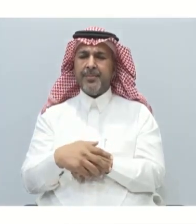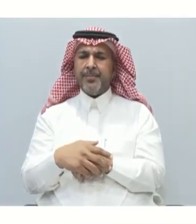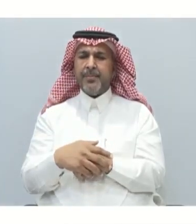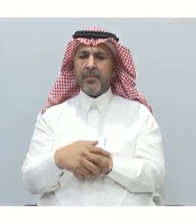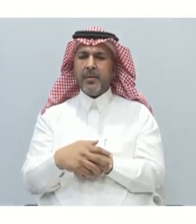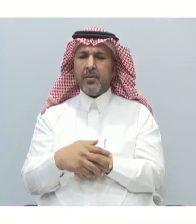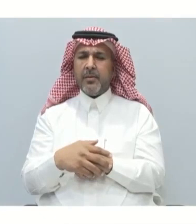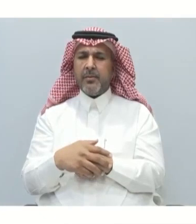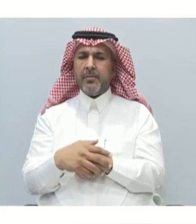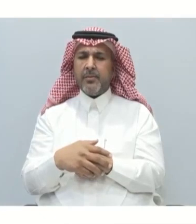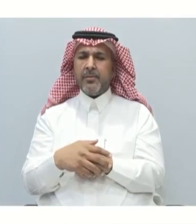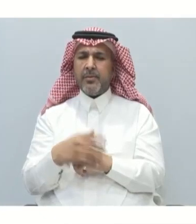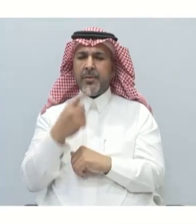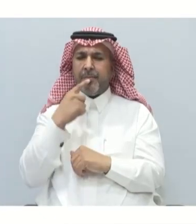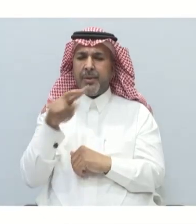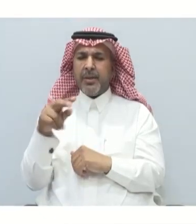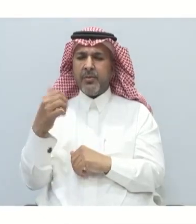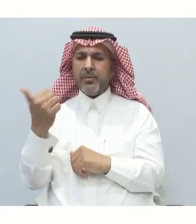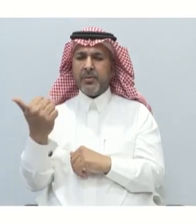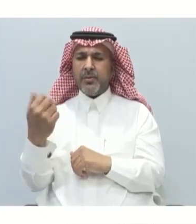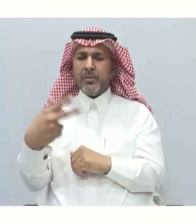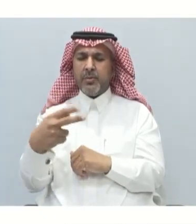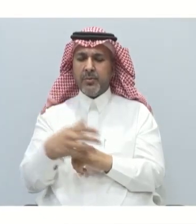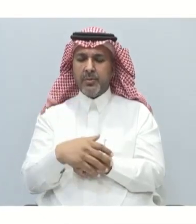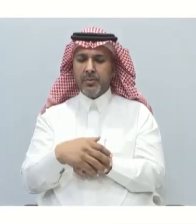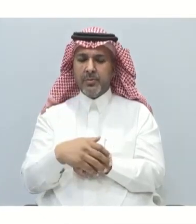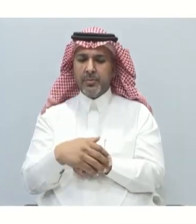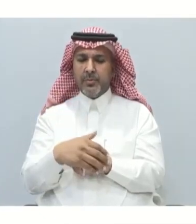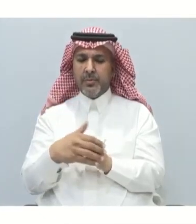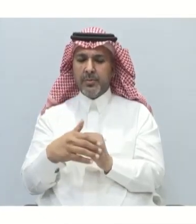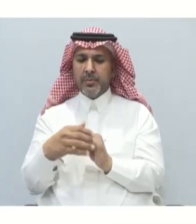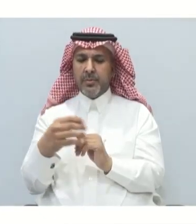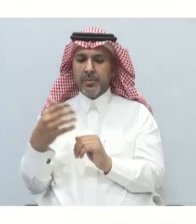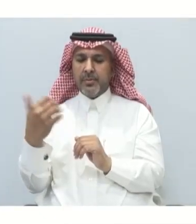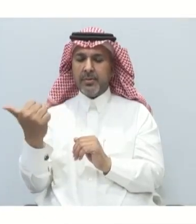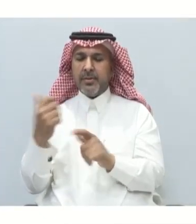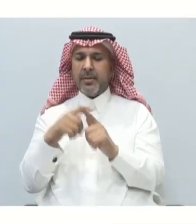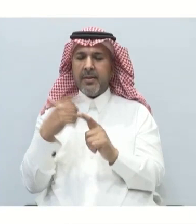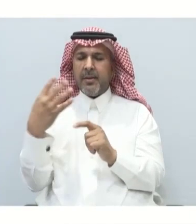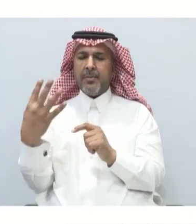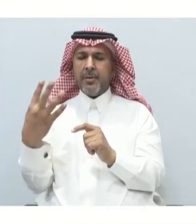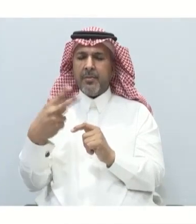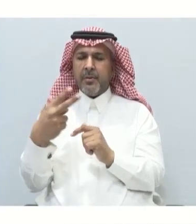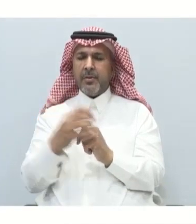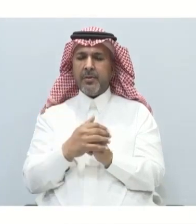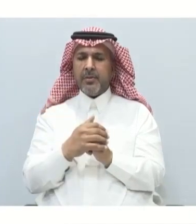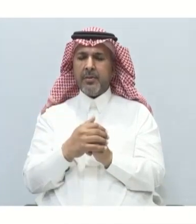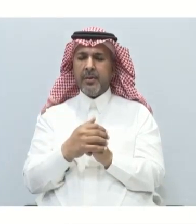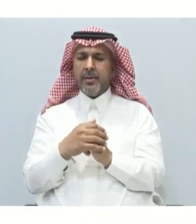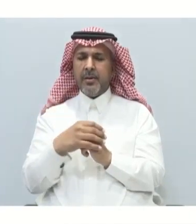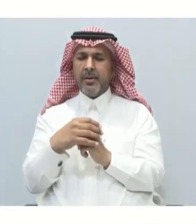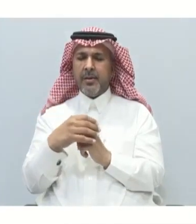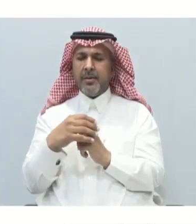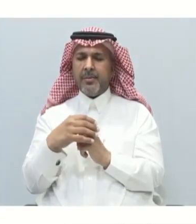18 حتكون 126 و6 ض 14 6